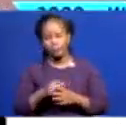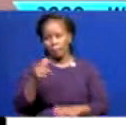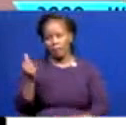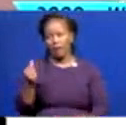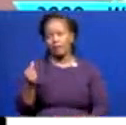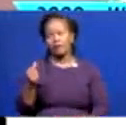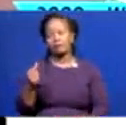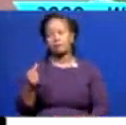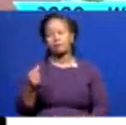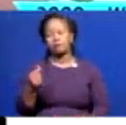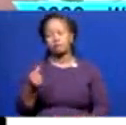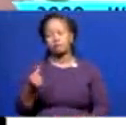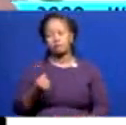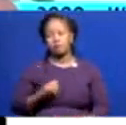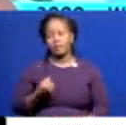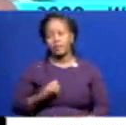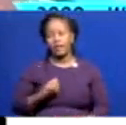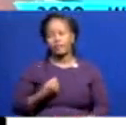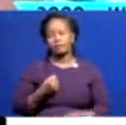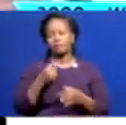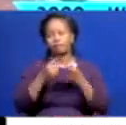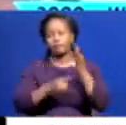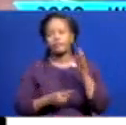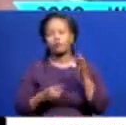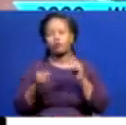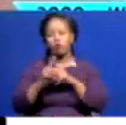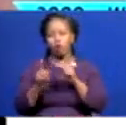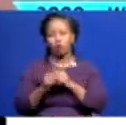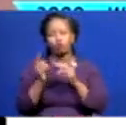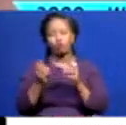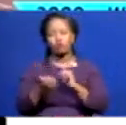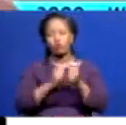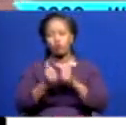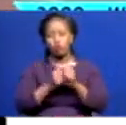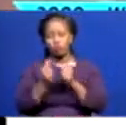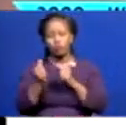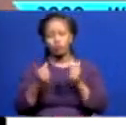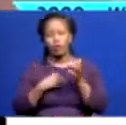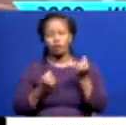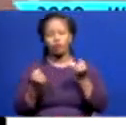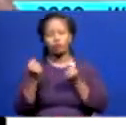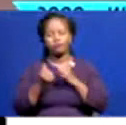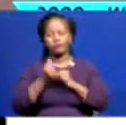Chepkoech, Jacqueline Chepkoech na Fancy Cherono pia watawania ushindi kwenye mbio za mita